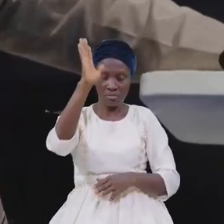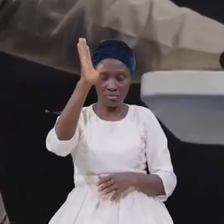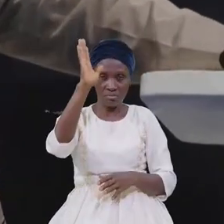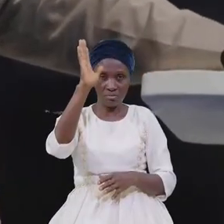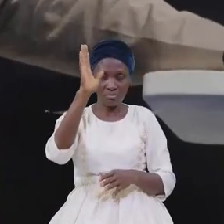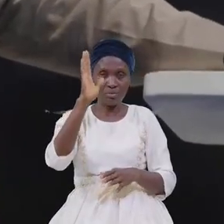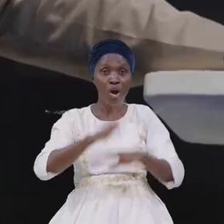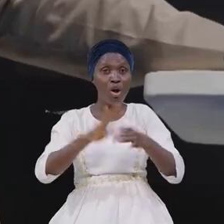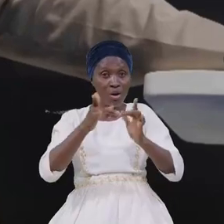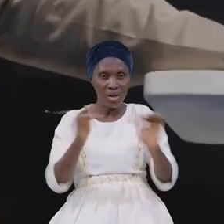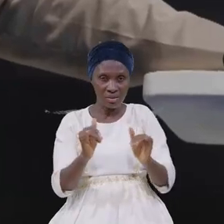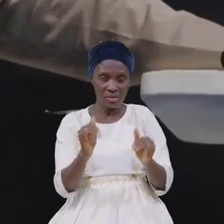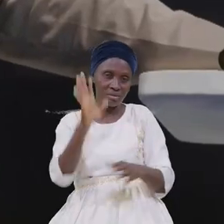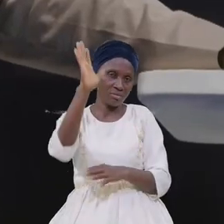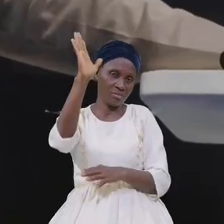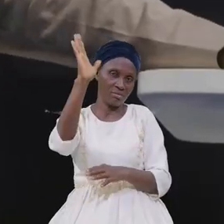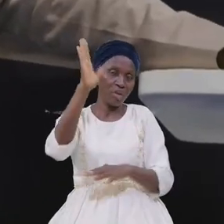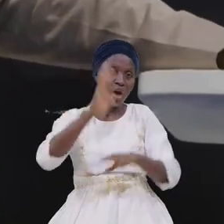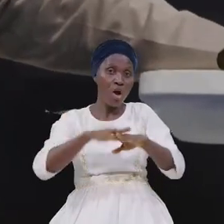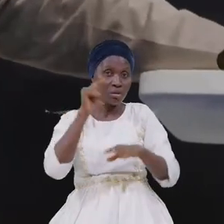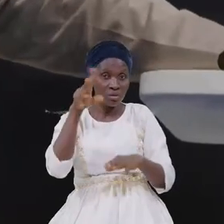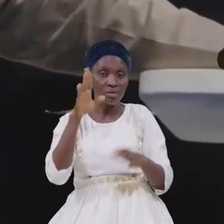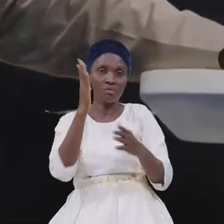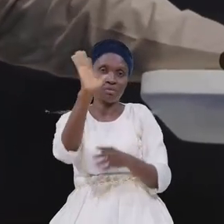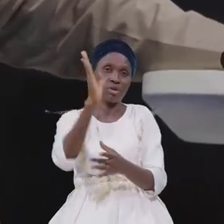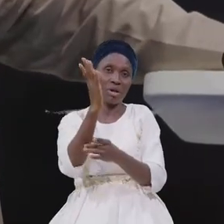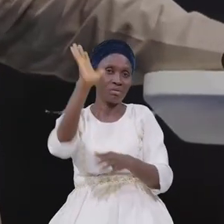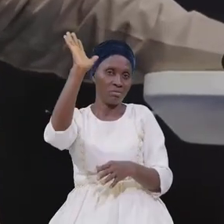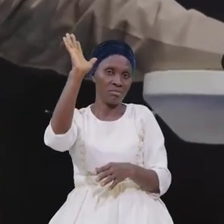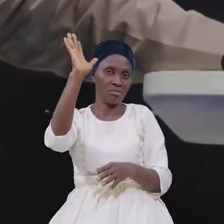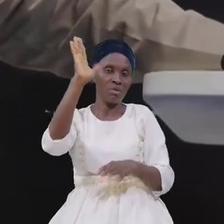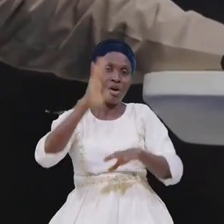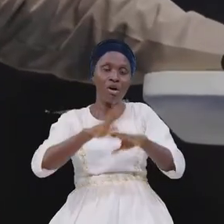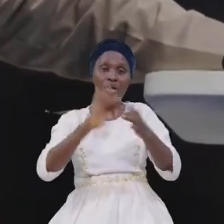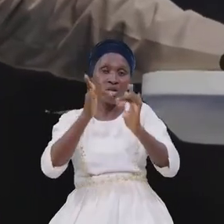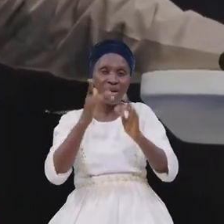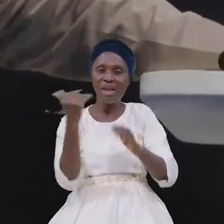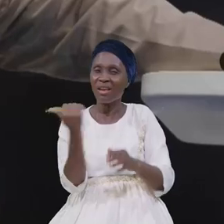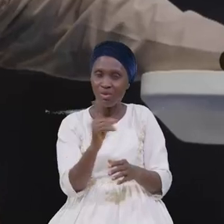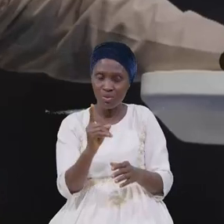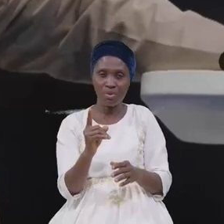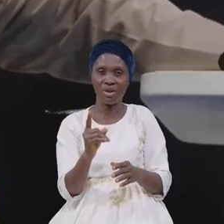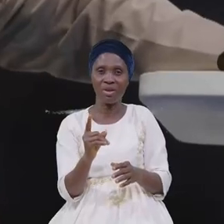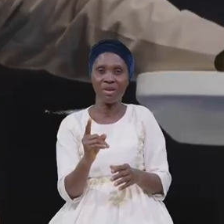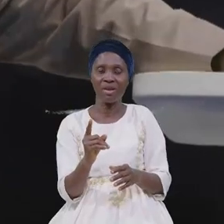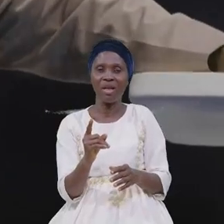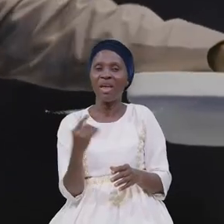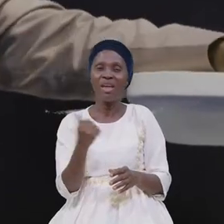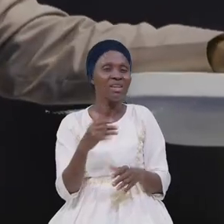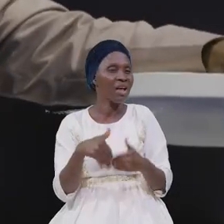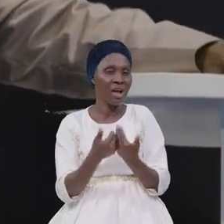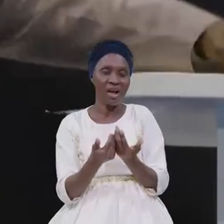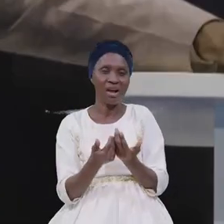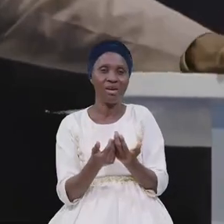radio, faites la même chose à la télé, faites la même chose vous aussi. De toute manière, où que vous soyez, que ce